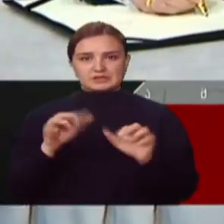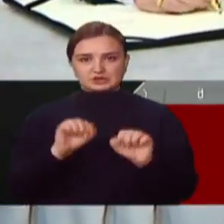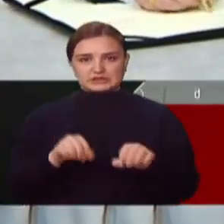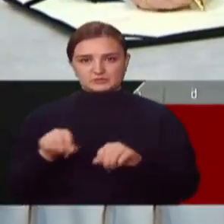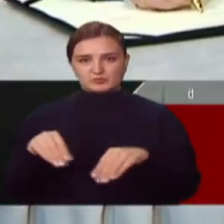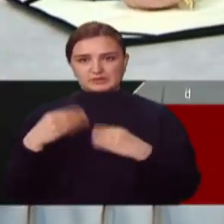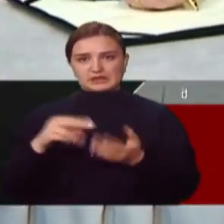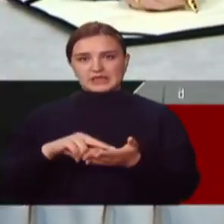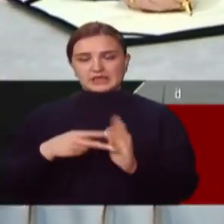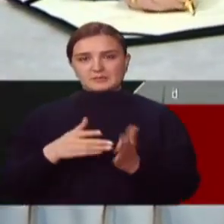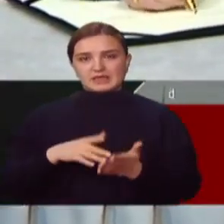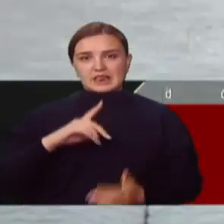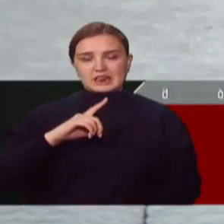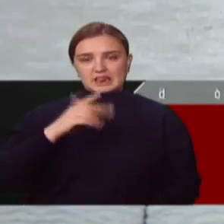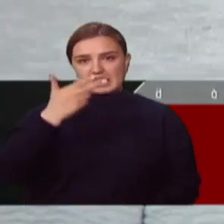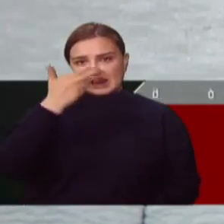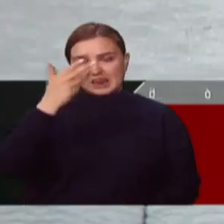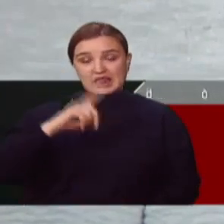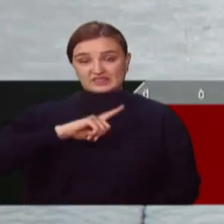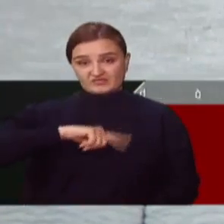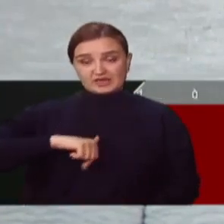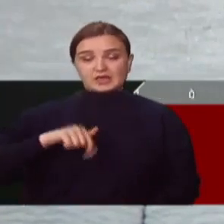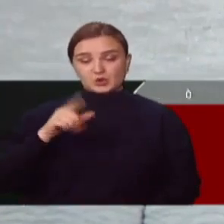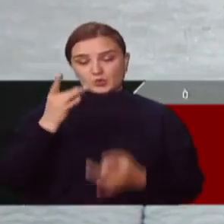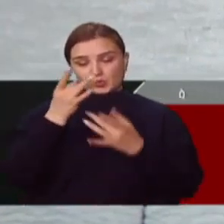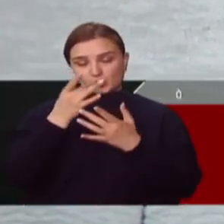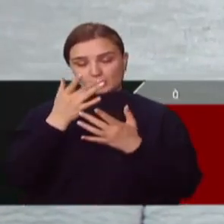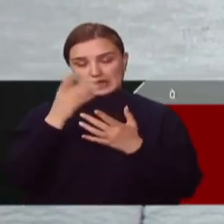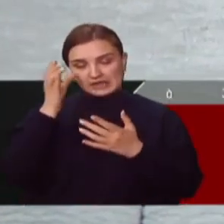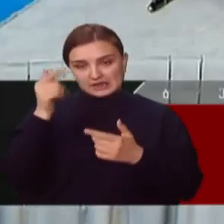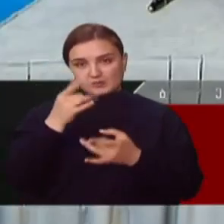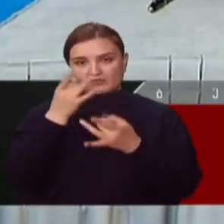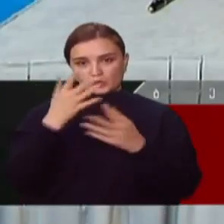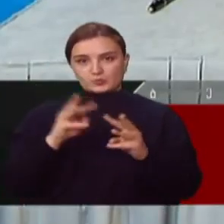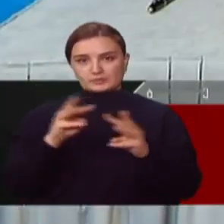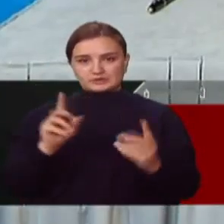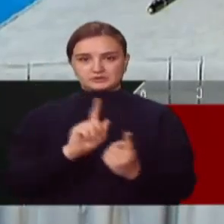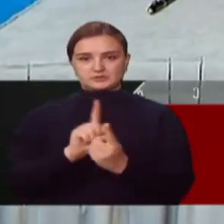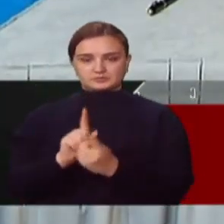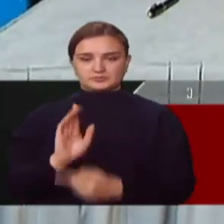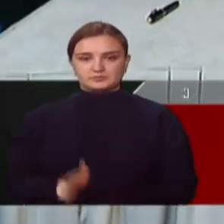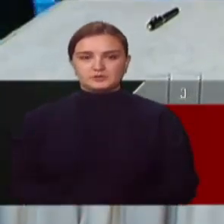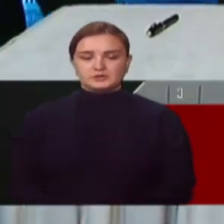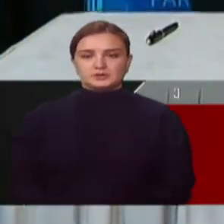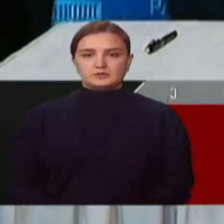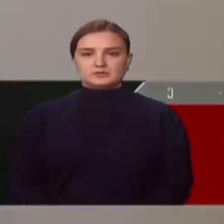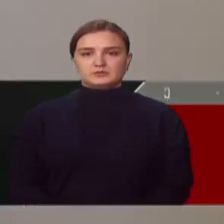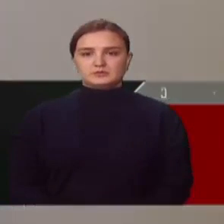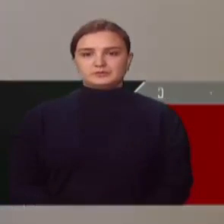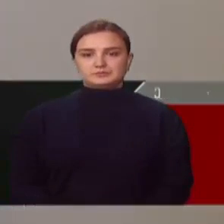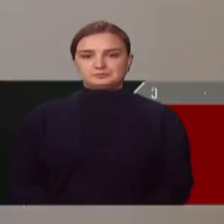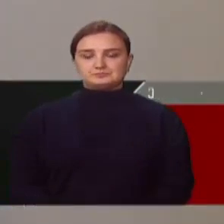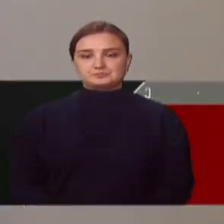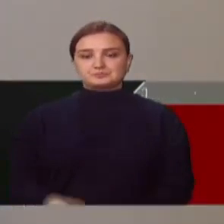მიცემაა დაგეგმილია ლატვიელი დეპუტატების შეხვედრა განათლებისა და კულტურის მინისტრებთანაც. ჩვენ ვიმედოვნებთ, რომ აი